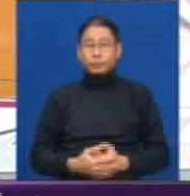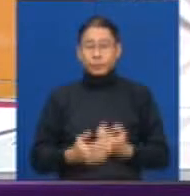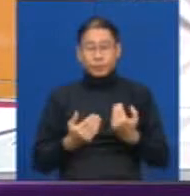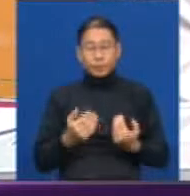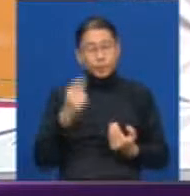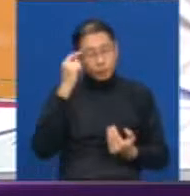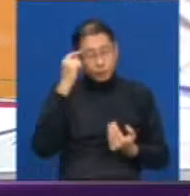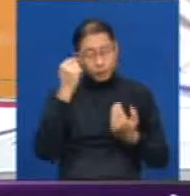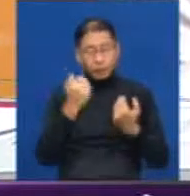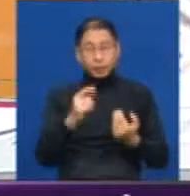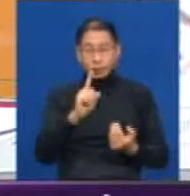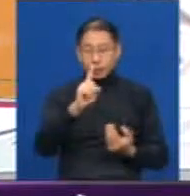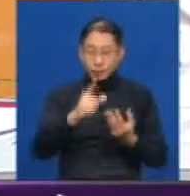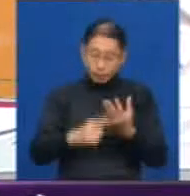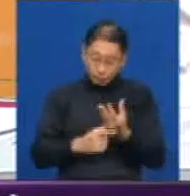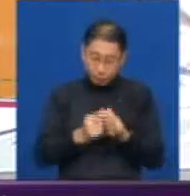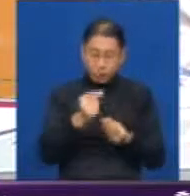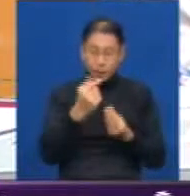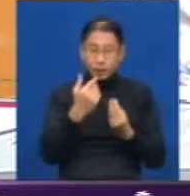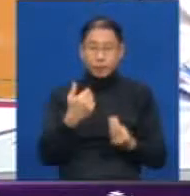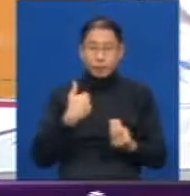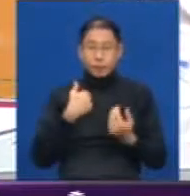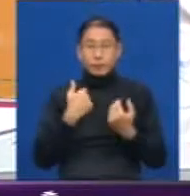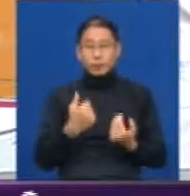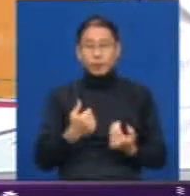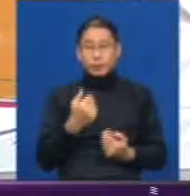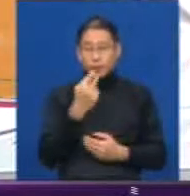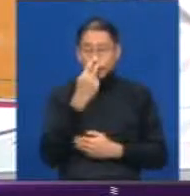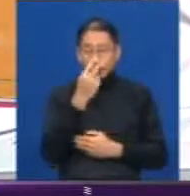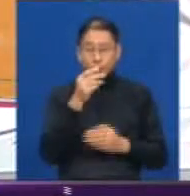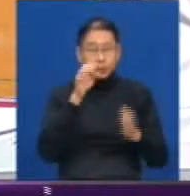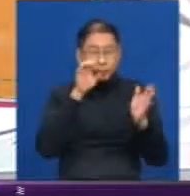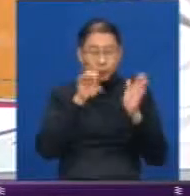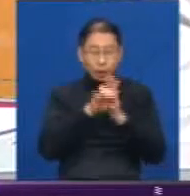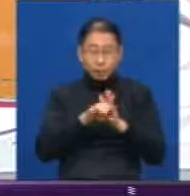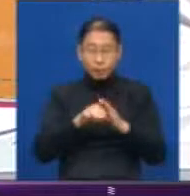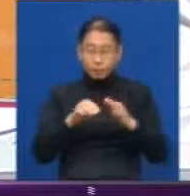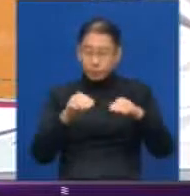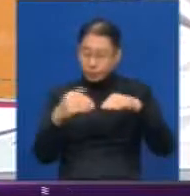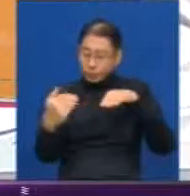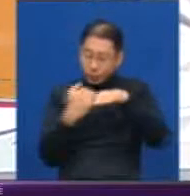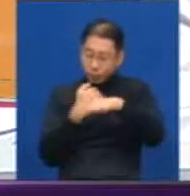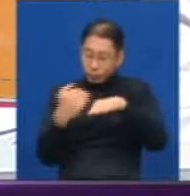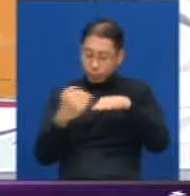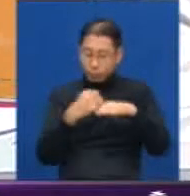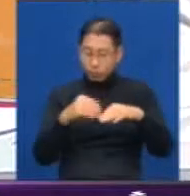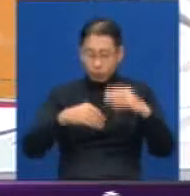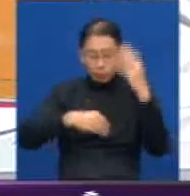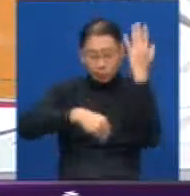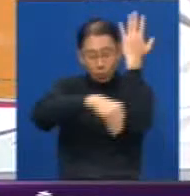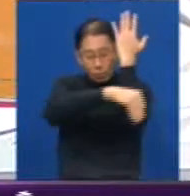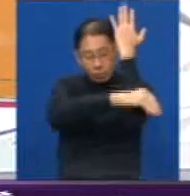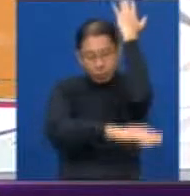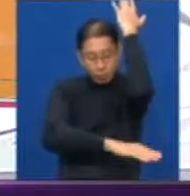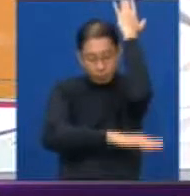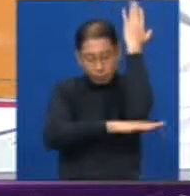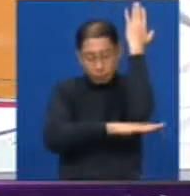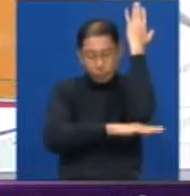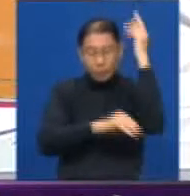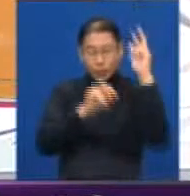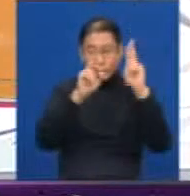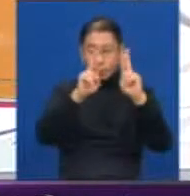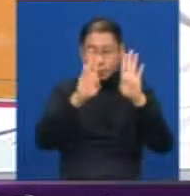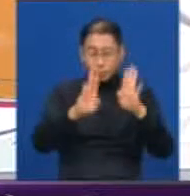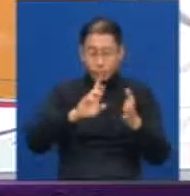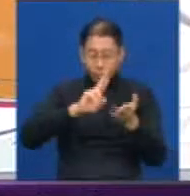ก็ถือว่าอีกไม่ถึง1สัปดาห์เท่านั้นนะคะที่เราก็จะได้เห็นภาพการจราจรบริเวณโดยรอบอนุสาวรีย์ชัยสมรภูมิเป็นระบบ